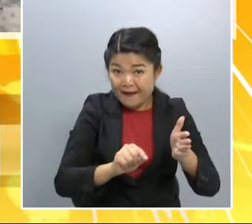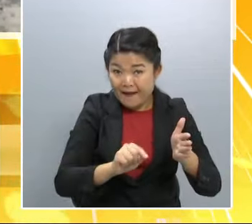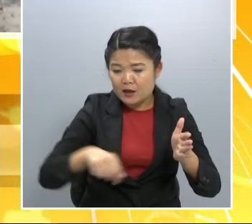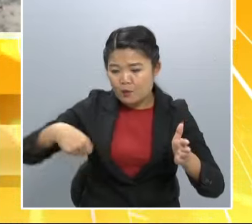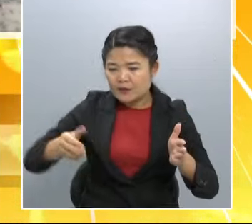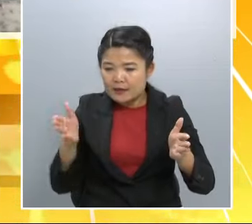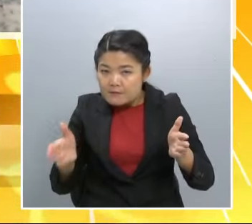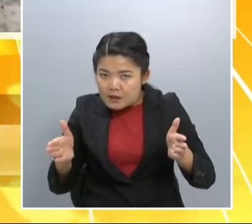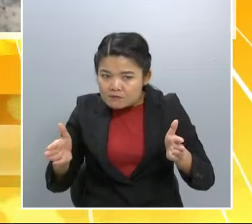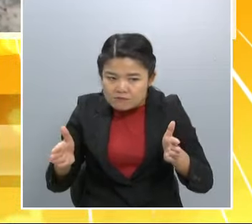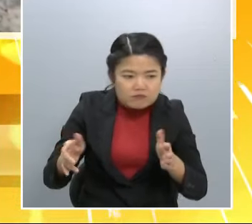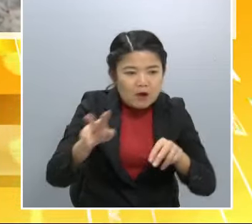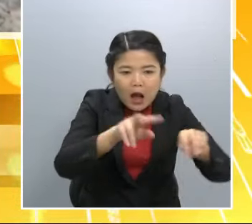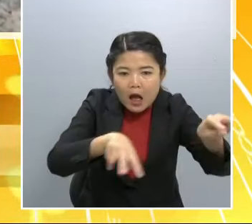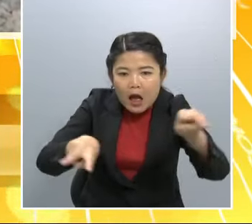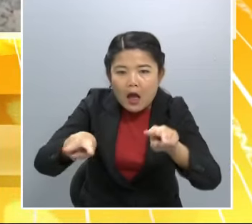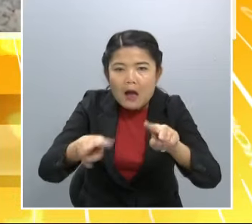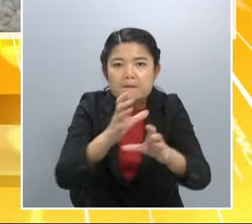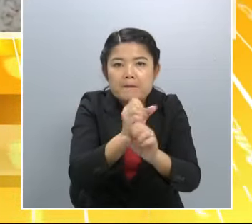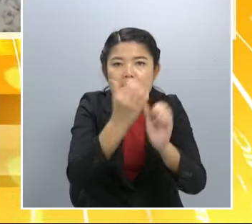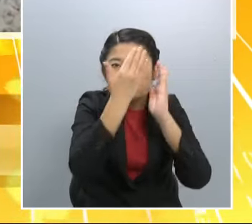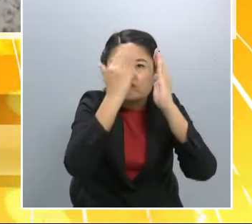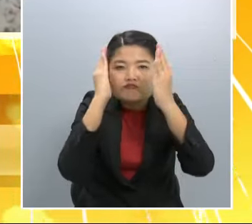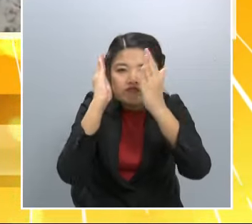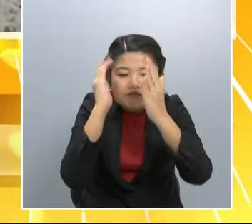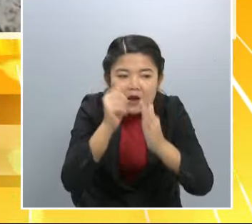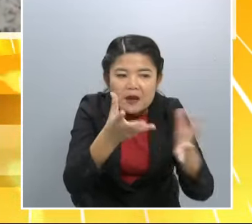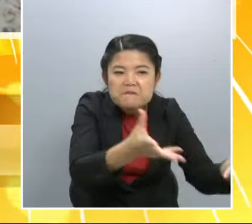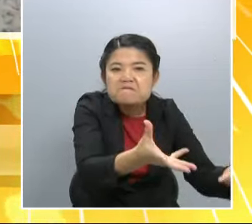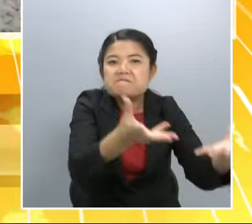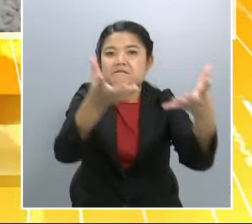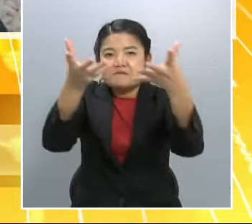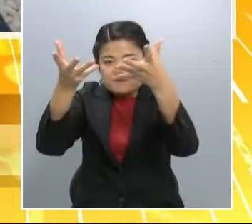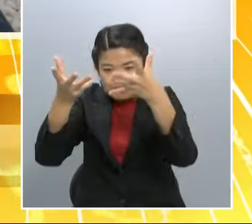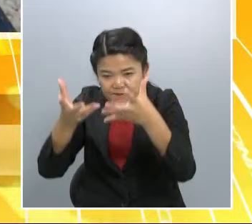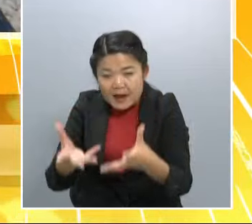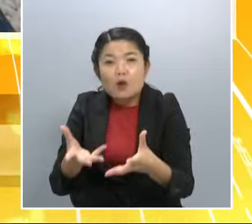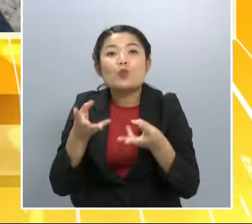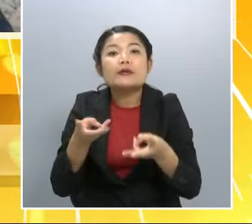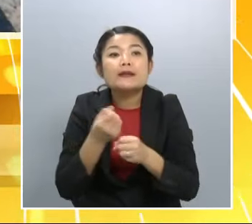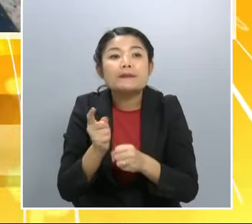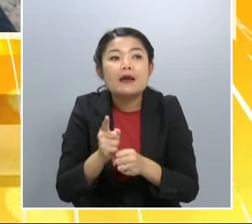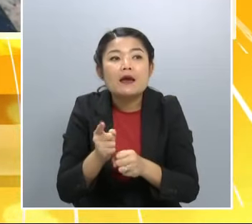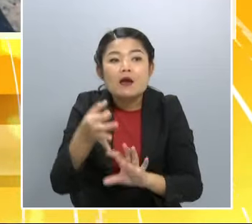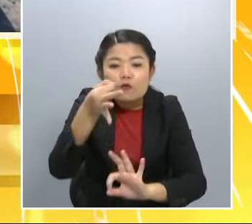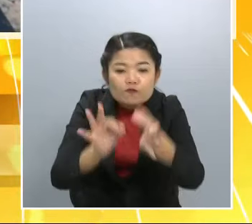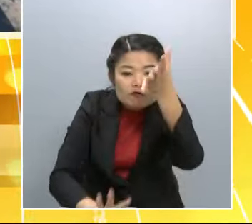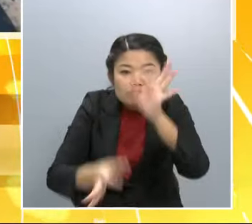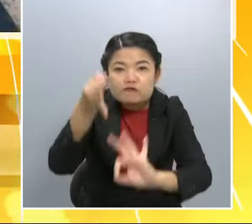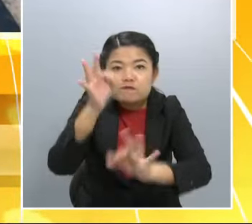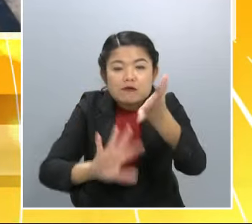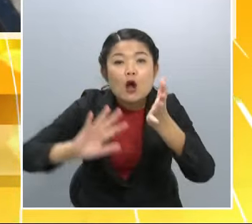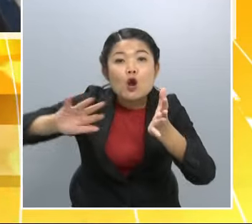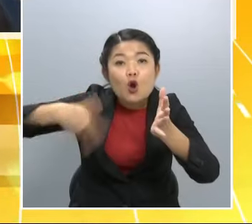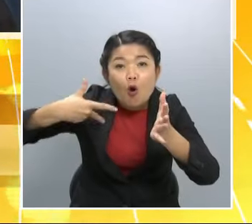องค์พระพรหมตามที่ต่างๆศบโอกาสก็ยกมาทั้งองคแล้วทำยังไงเอาไปเผาเอาไปลนไฟให้ร้อนจัด